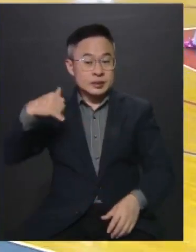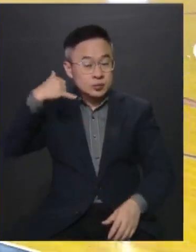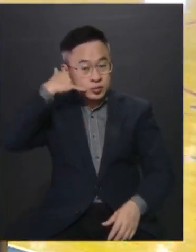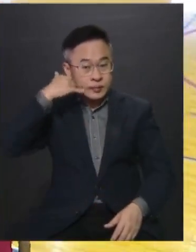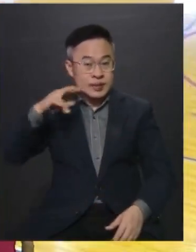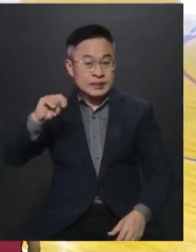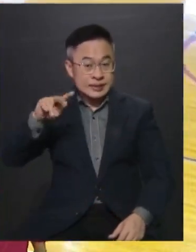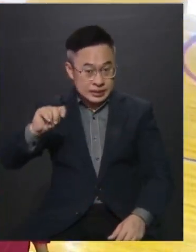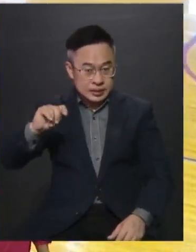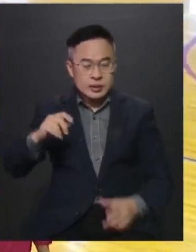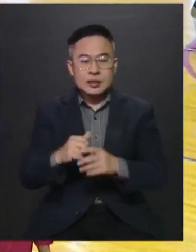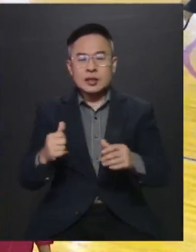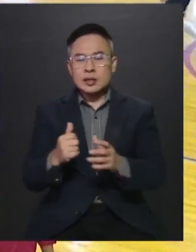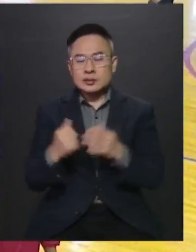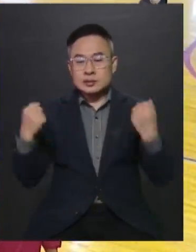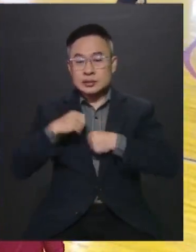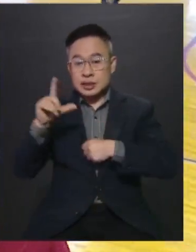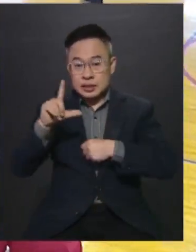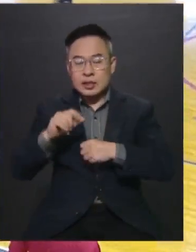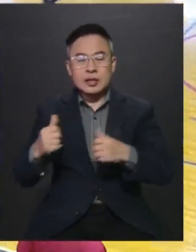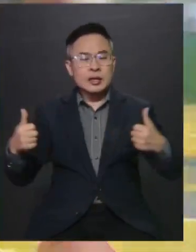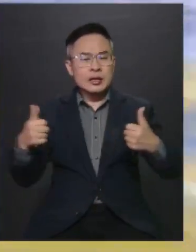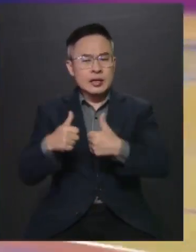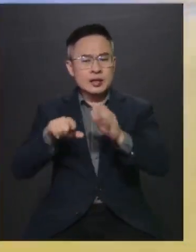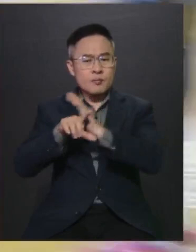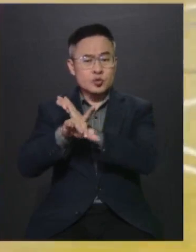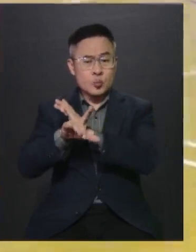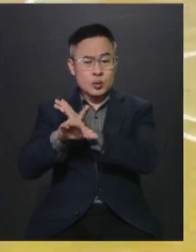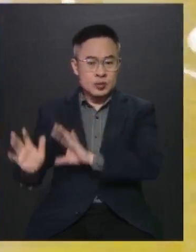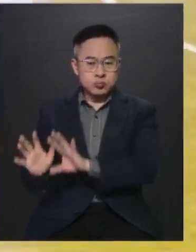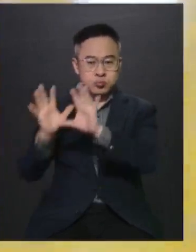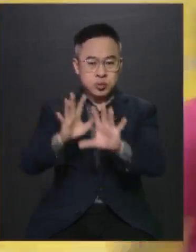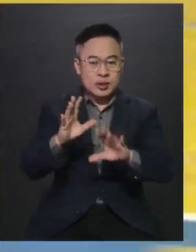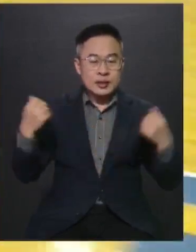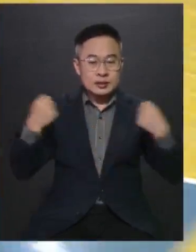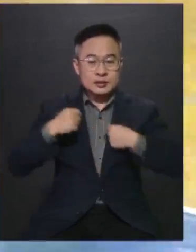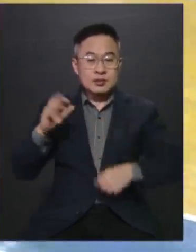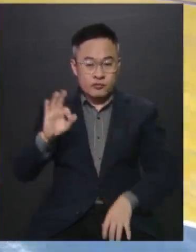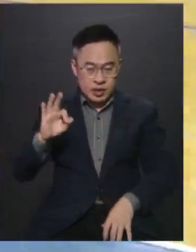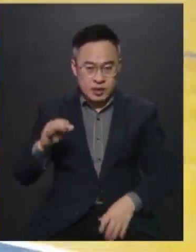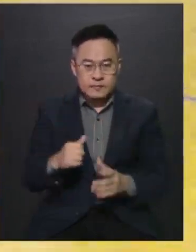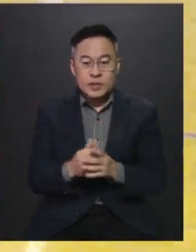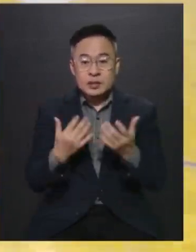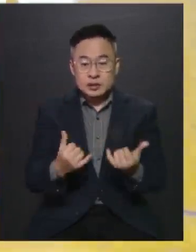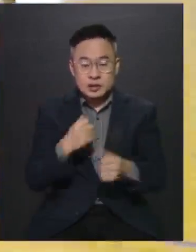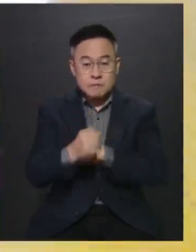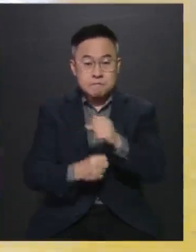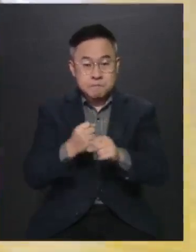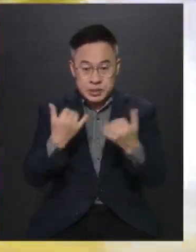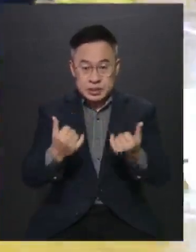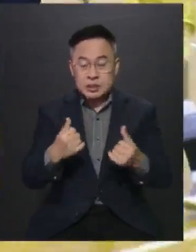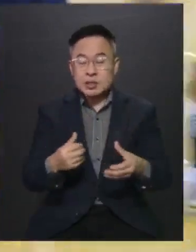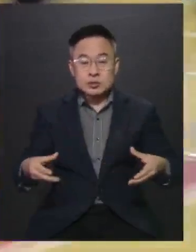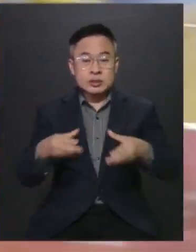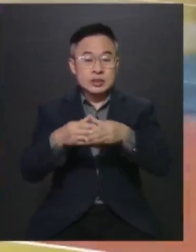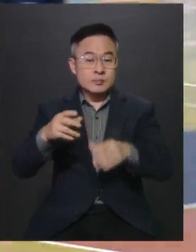บุรีทีมอันดับ3ในชุดสีฟ้านะครับเกมนี้ครับเจ้าบ้านต้องชนะเท่านั้นนะครับไม่งั้นเนี่ยตกชั้นนะฮะถ้าอยากอยู่ในไทยลีกต่อไปต้องชนะ